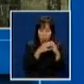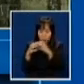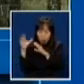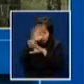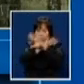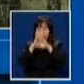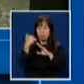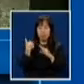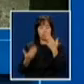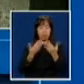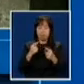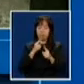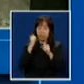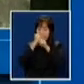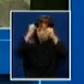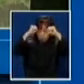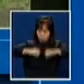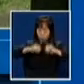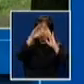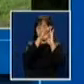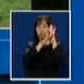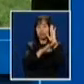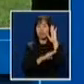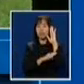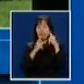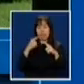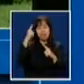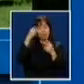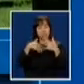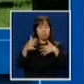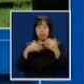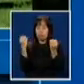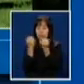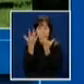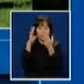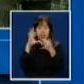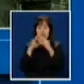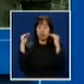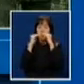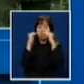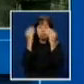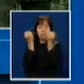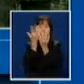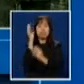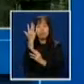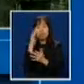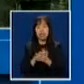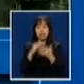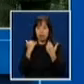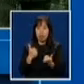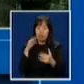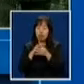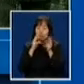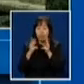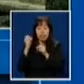งปี43เนี่ยครับก็ทำให้ไม่ไปกระทบกระเทือนกับเรื่องของสิทธินะครับแล้วก็ขณะเดียวกันเนี่ยการดำเนินการ